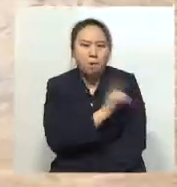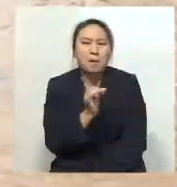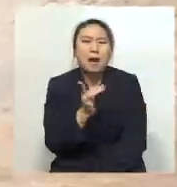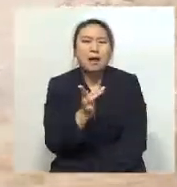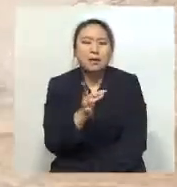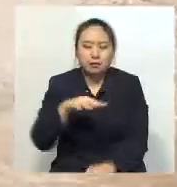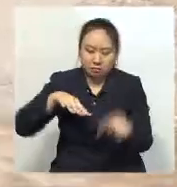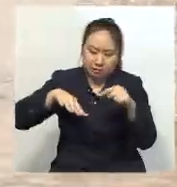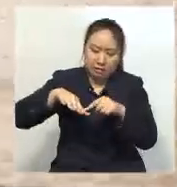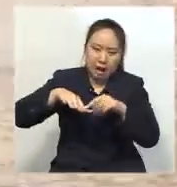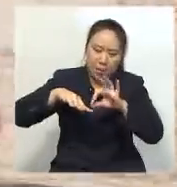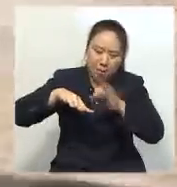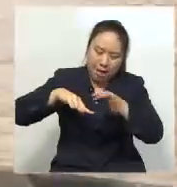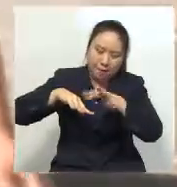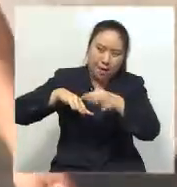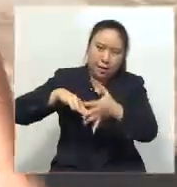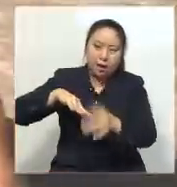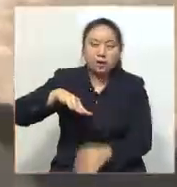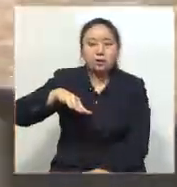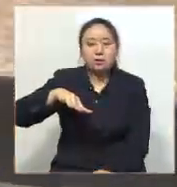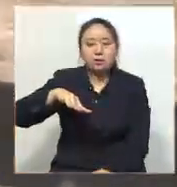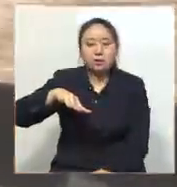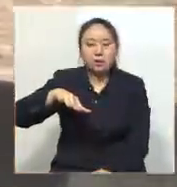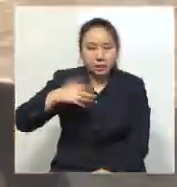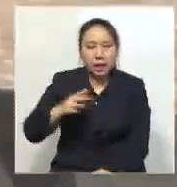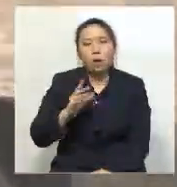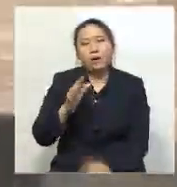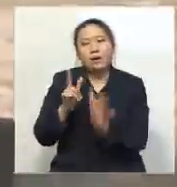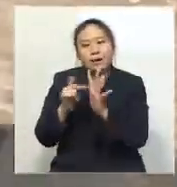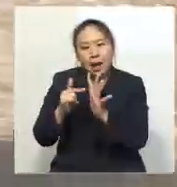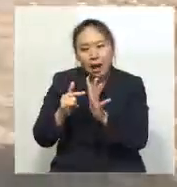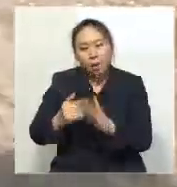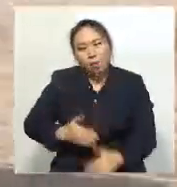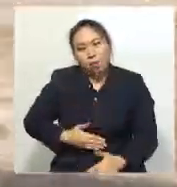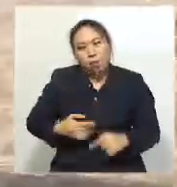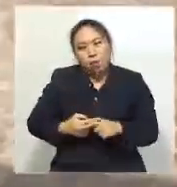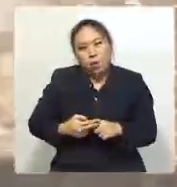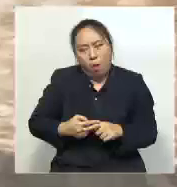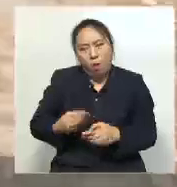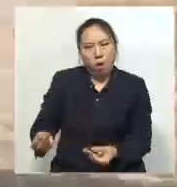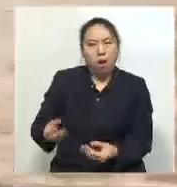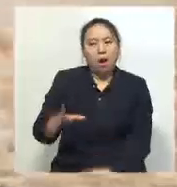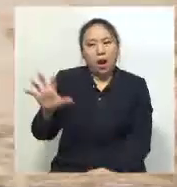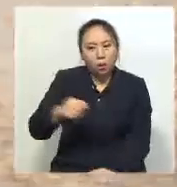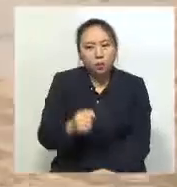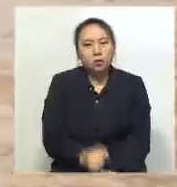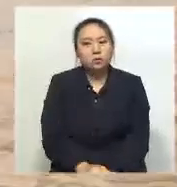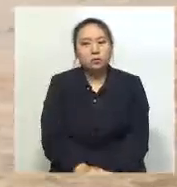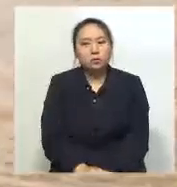ง เท้าเปื่อยกับยาแก้ปวดท้องเอาไปไว ้เพราะเราลุยน้ำทุกวัน